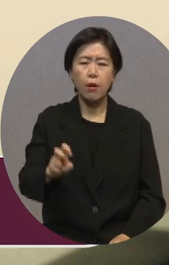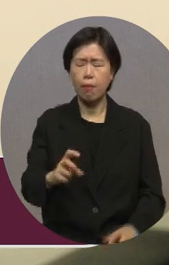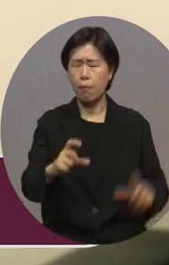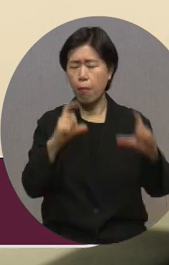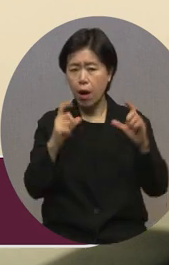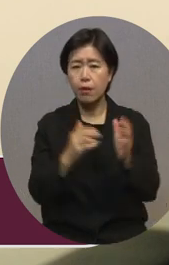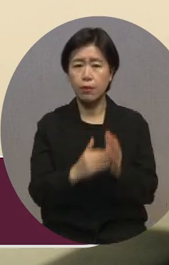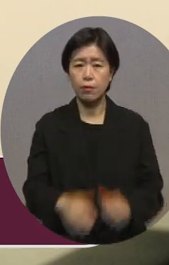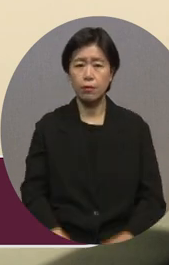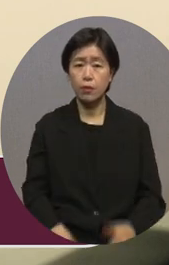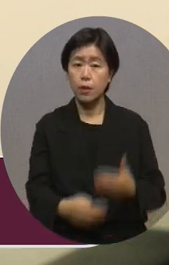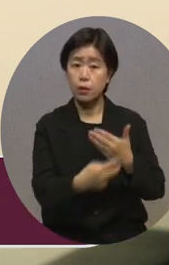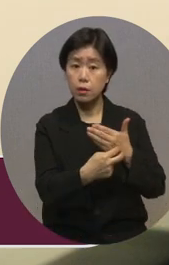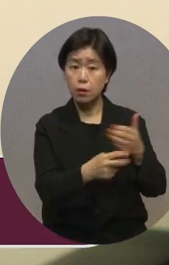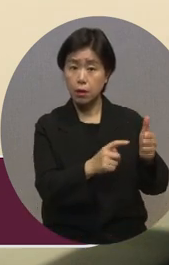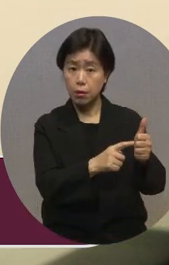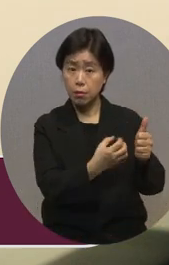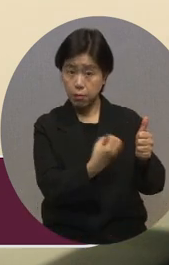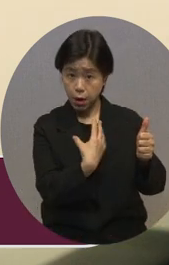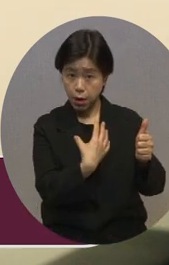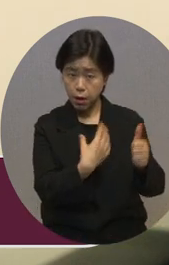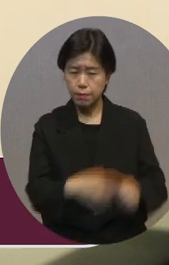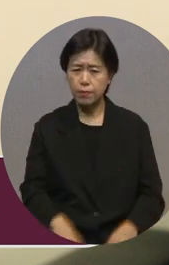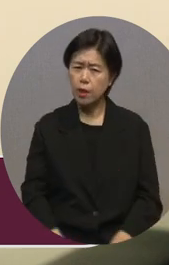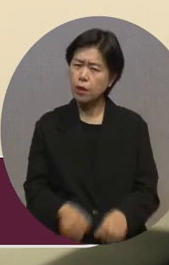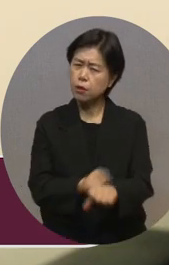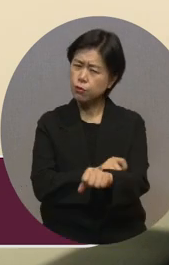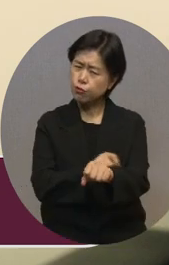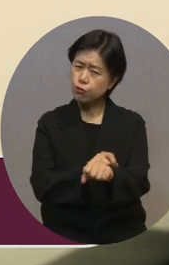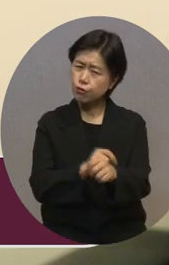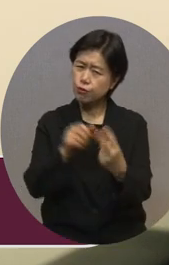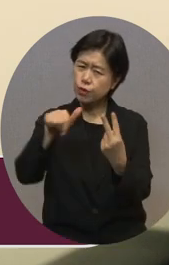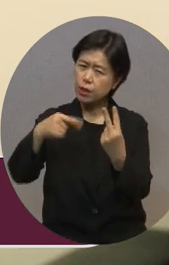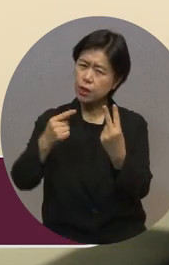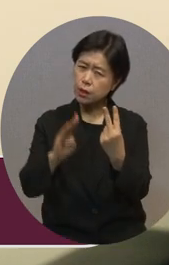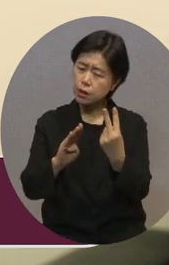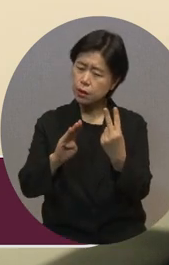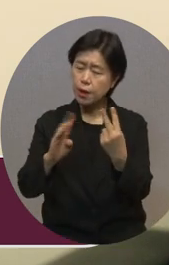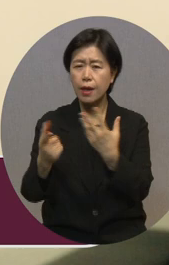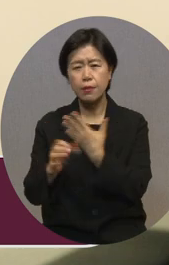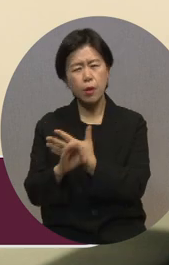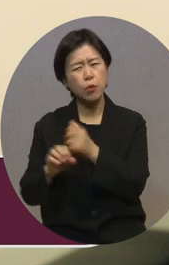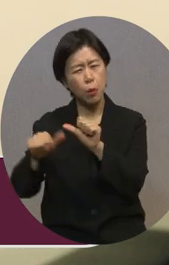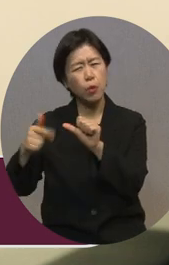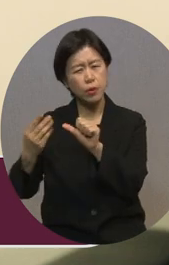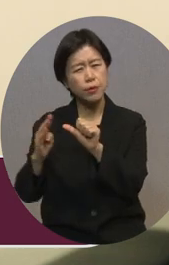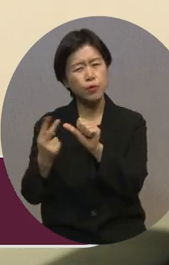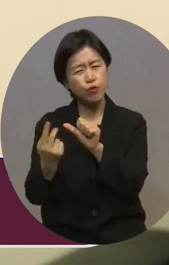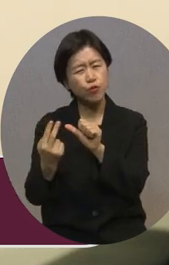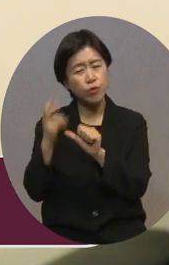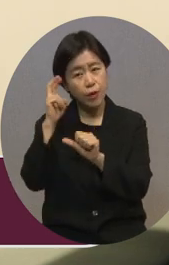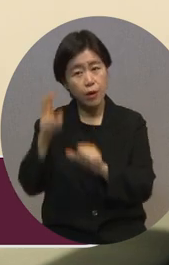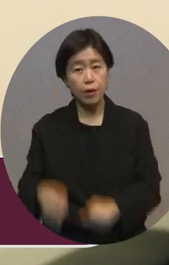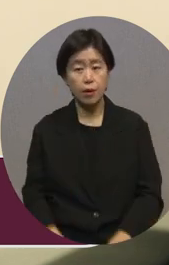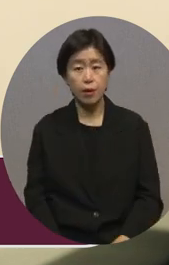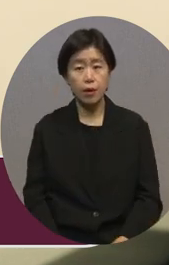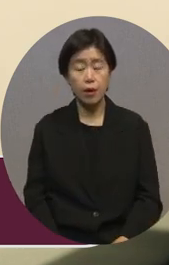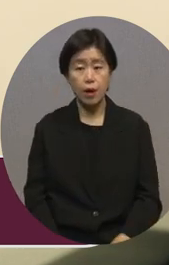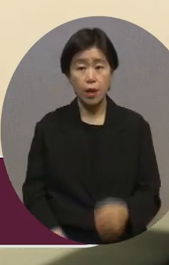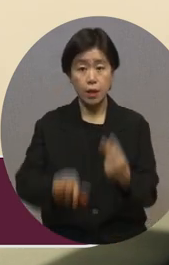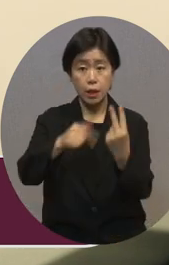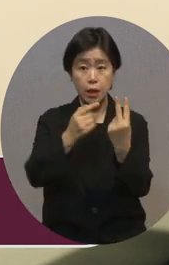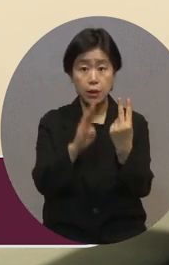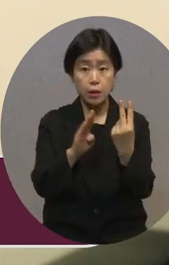이야기가 중증 아니면은 그 당시에 급수로 2급 아니면은 5급이 된다. 그래서 2급이 점점 몸이